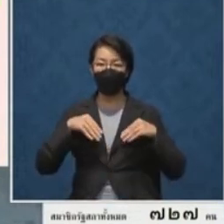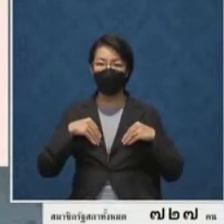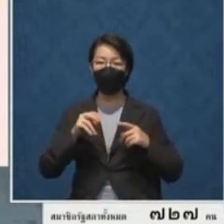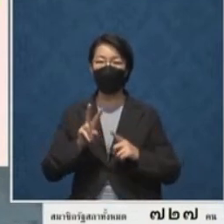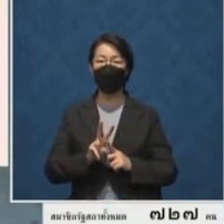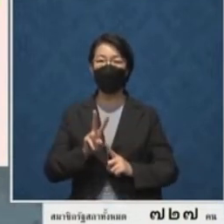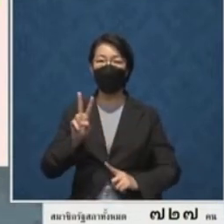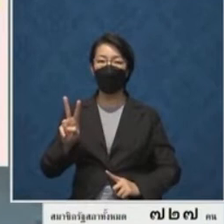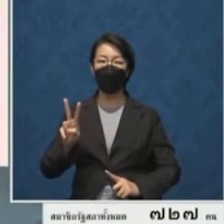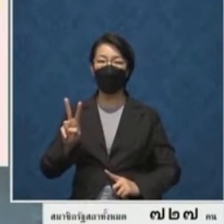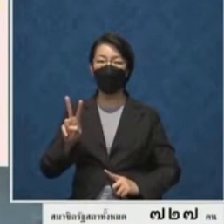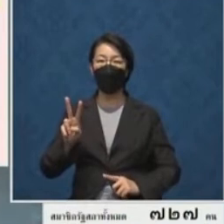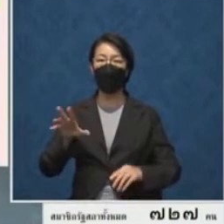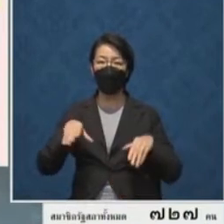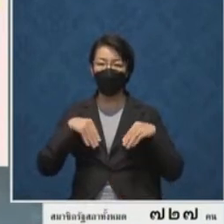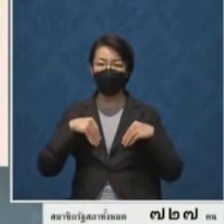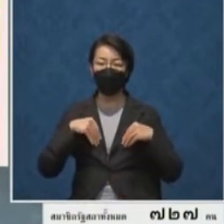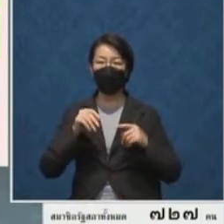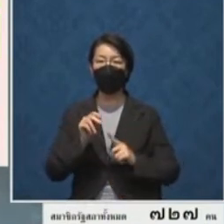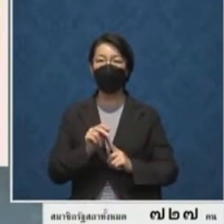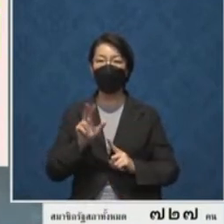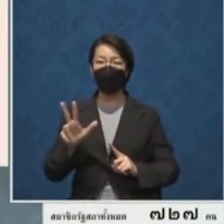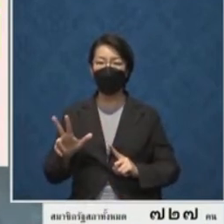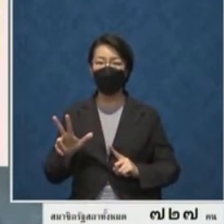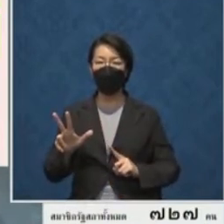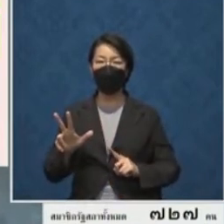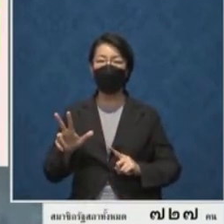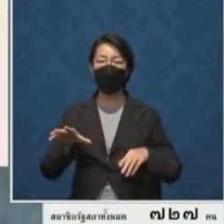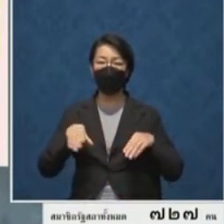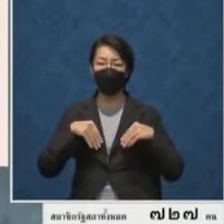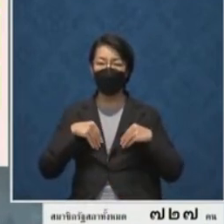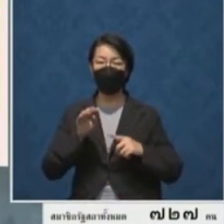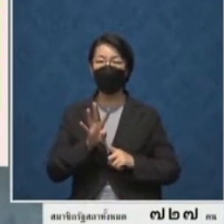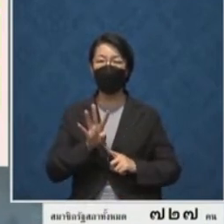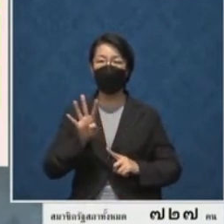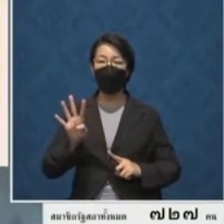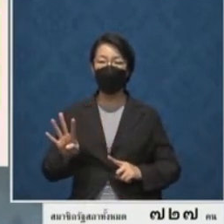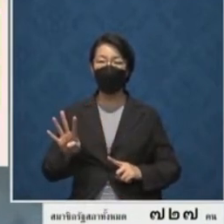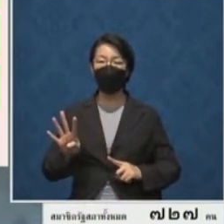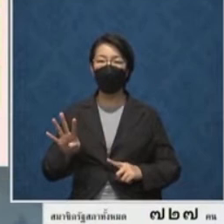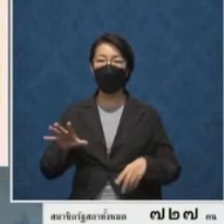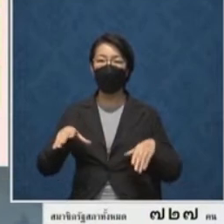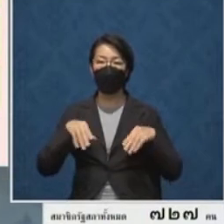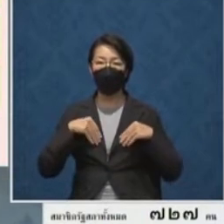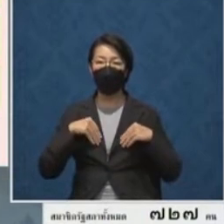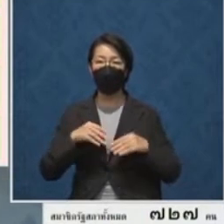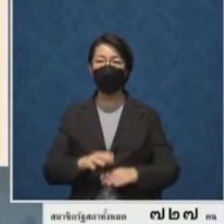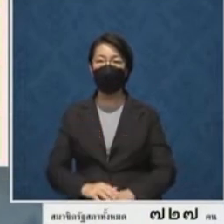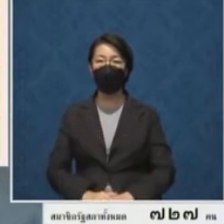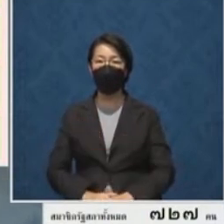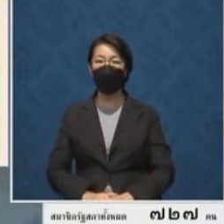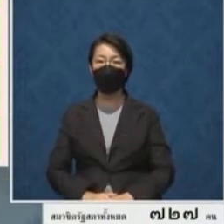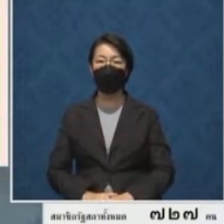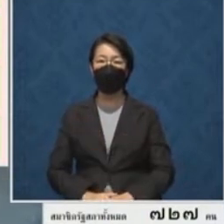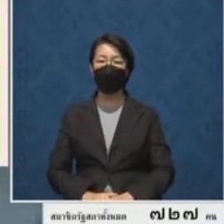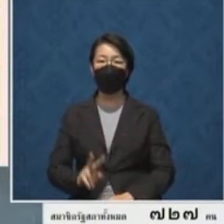รับหลักการ3รับหลักการและ4รับหลักการครับ 257